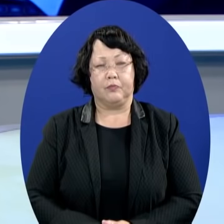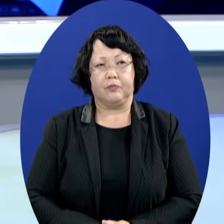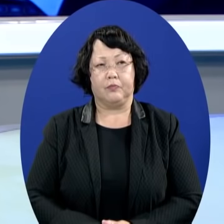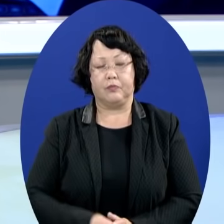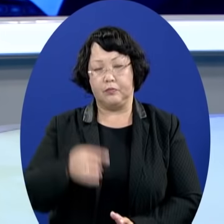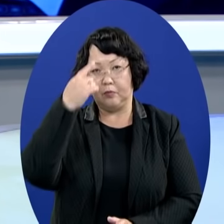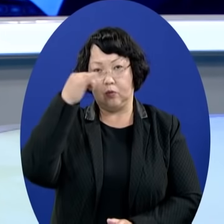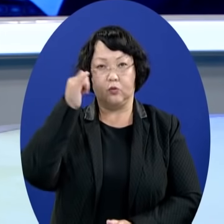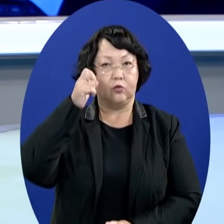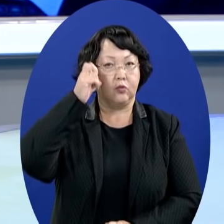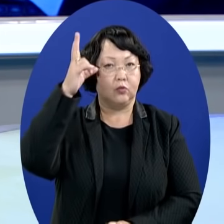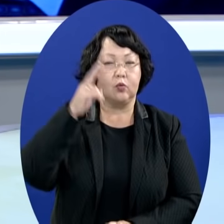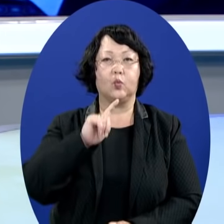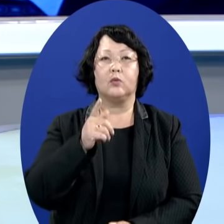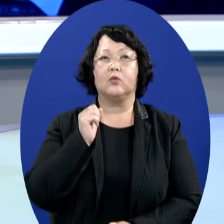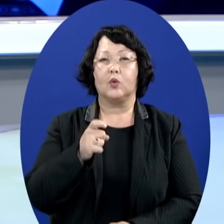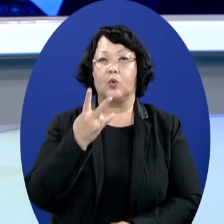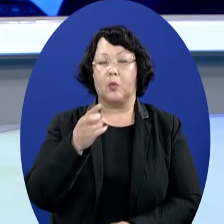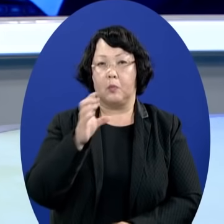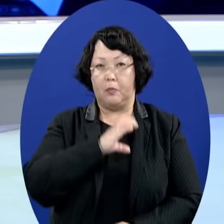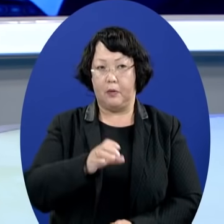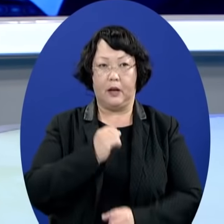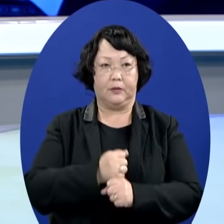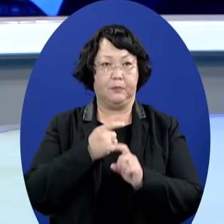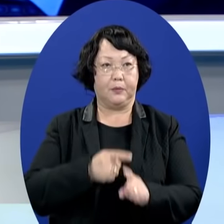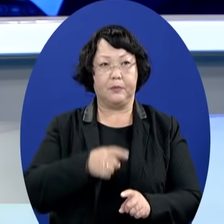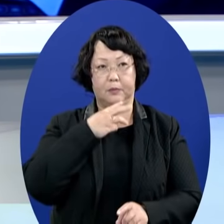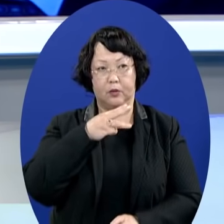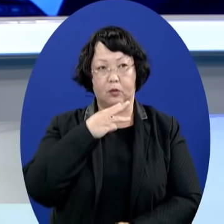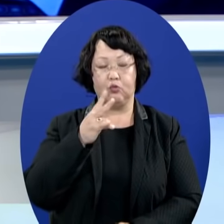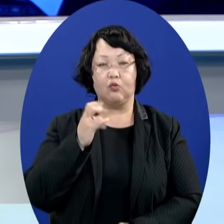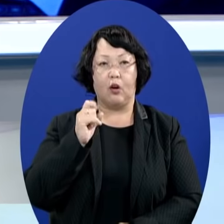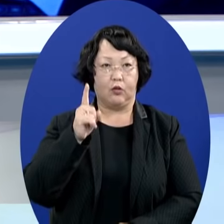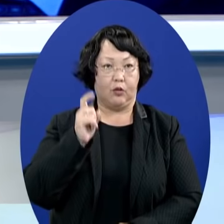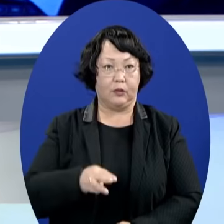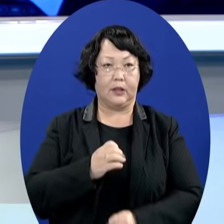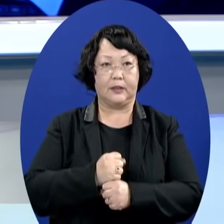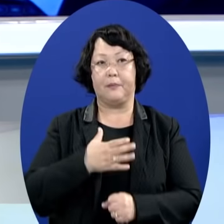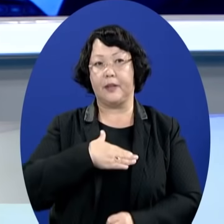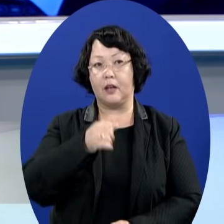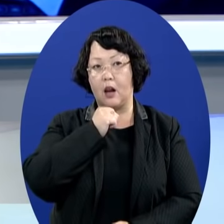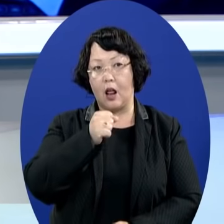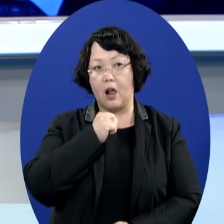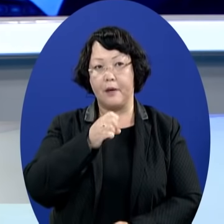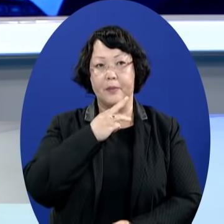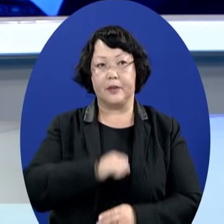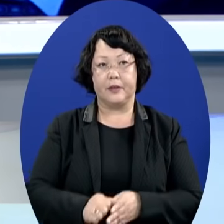Монгол улсын ерөнхийлөгч хүрд зөвхийн нэгдсэн үндэсний байгууллагад хийж байгаа ажлын мэдээллийг Нью-Йоркт ажиллаж байгаа манай сурвалжлагч Ариун чимэгрүүлж байна.